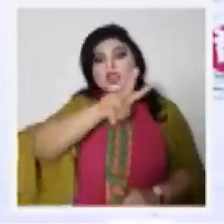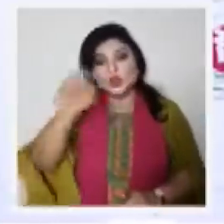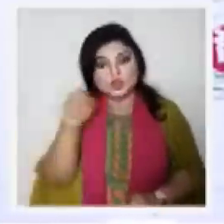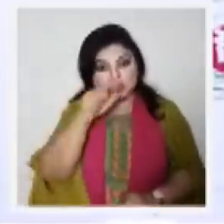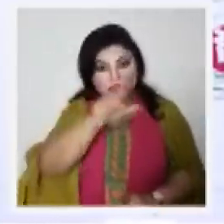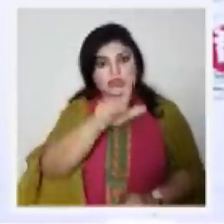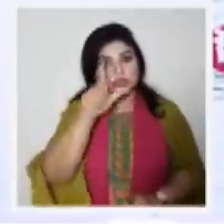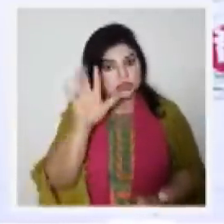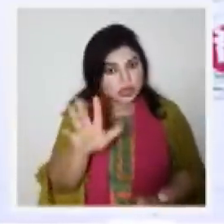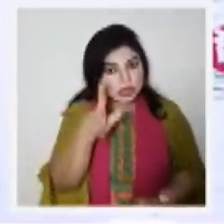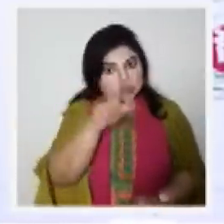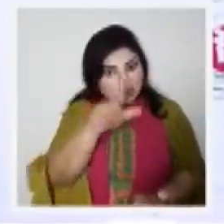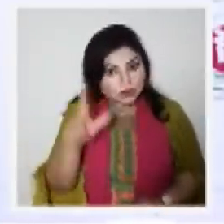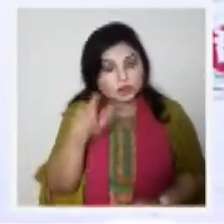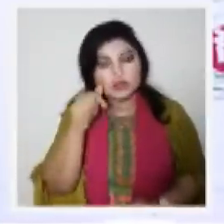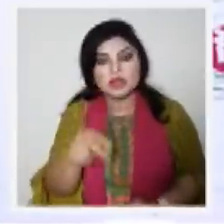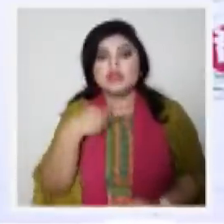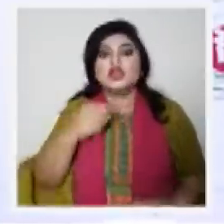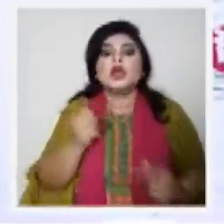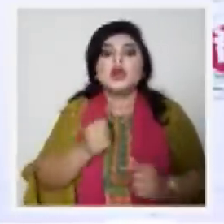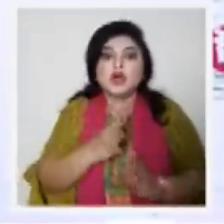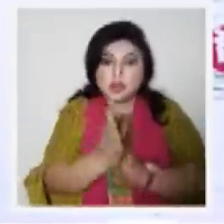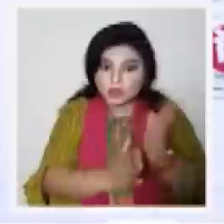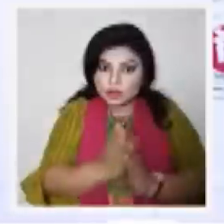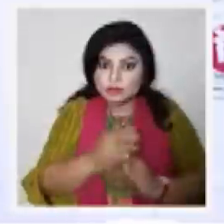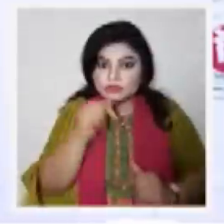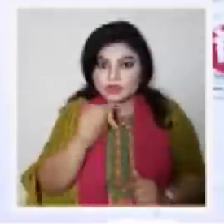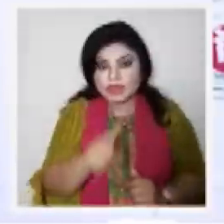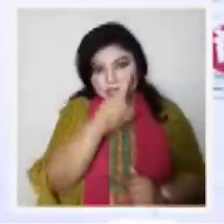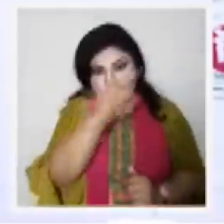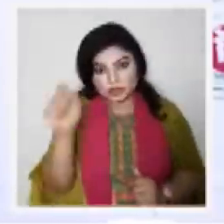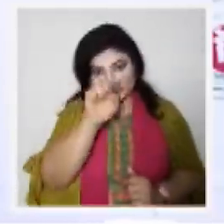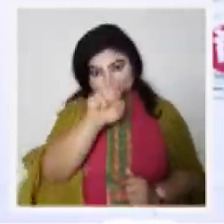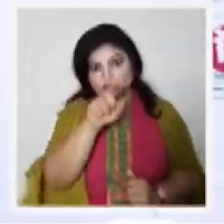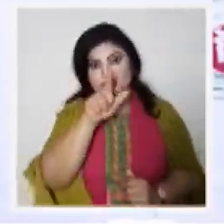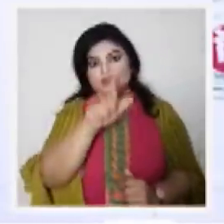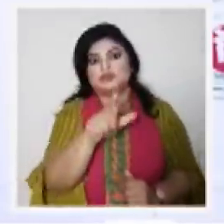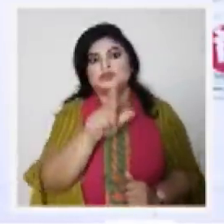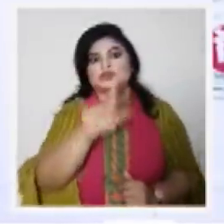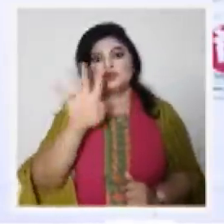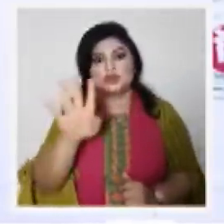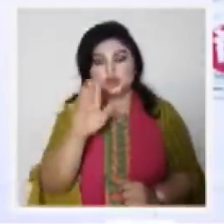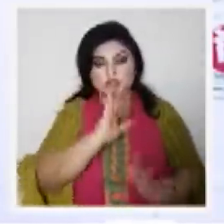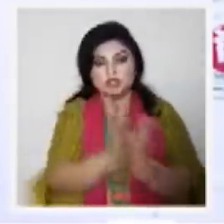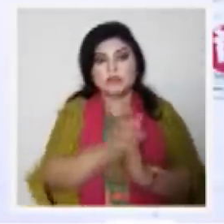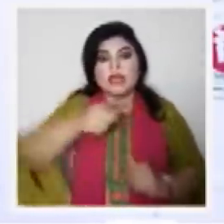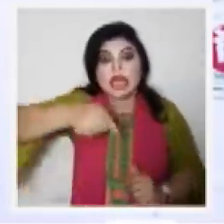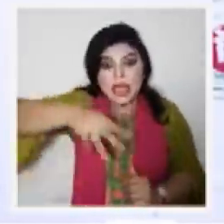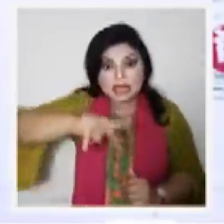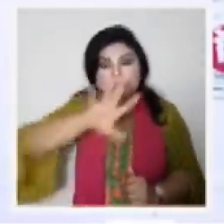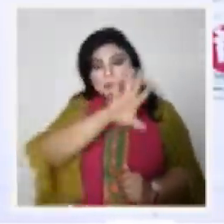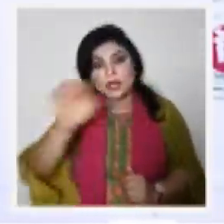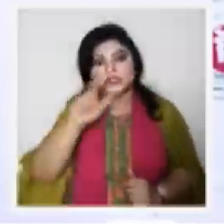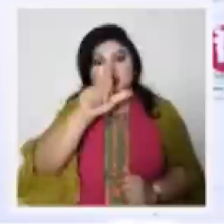24 ঘন্টায় 3টি আন্তর্জাতিক বিমানবন্দরের স্ক্রিনিং করা হয়েছে 1,277 জনকে, সকল স্থলবন্দরে 135 জনকে এবং 2টি সমুদ্র